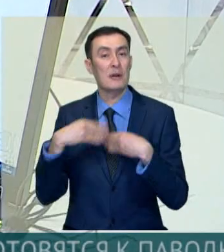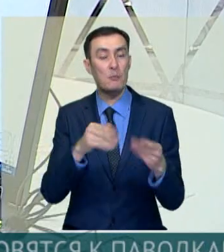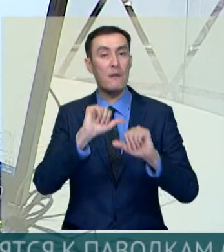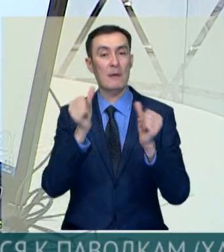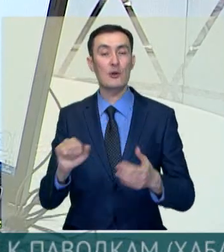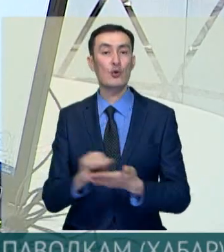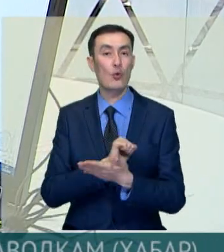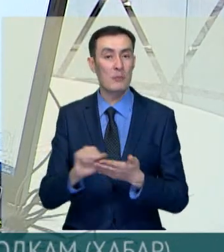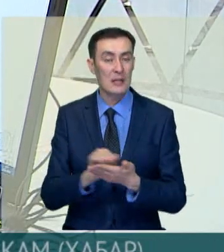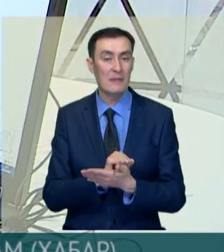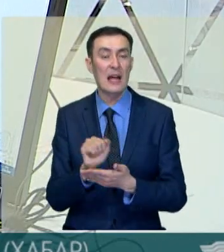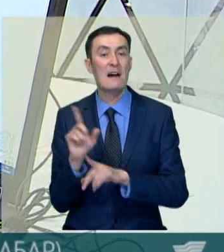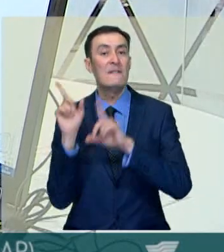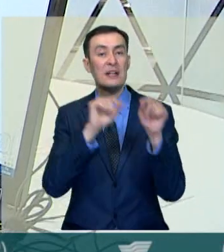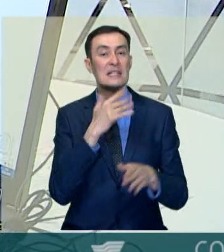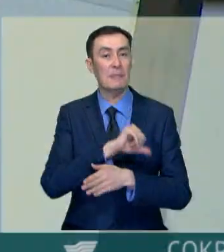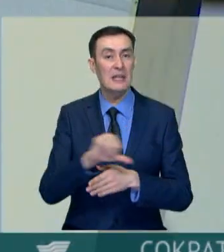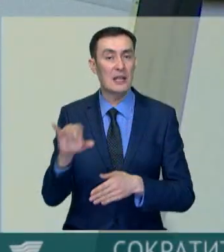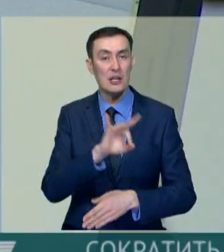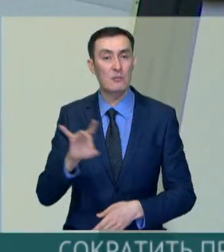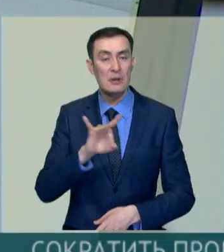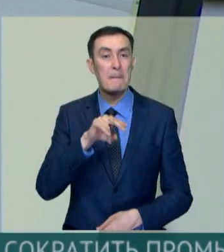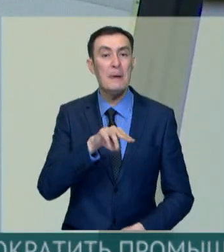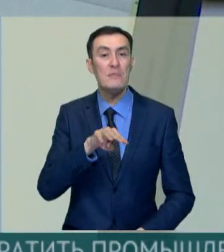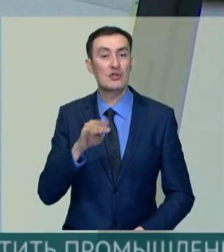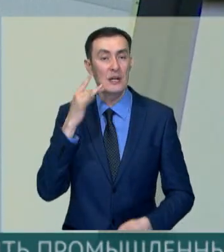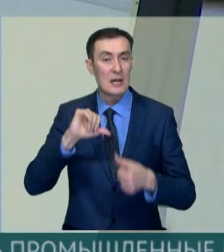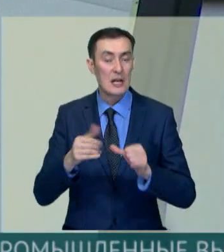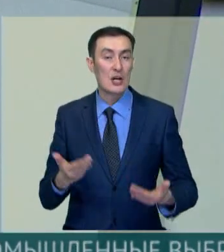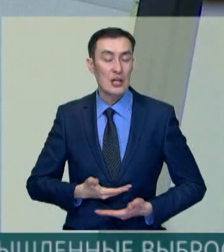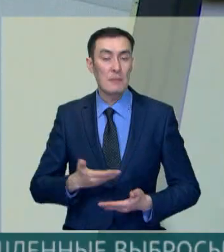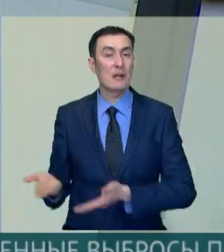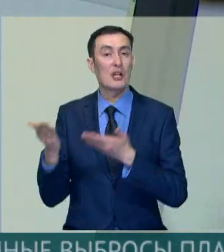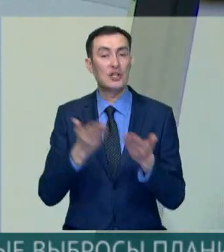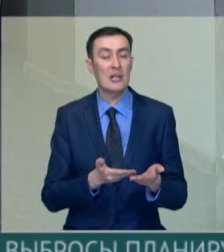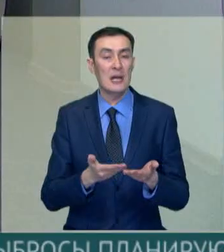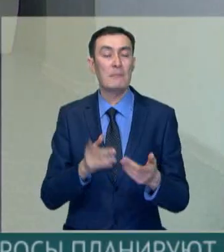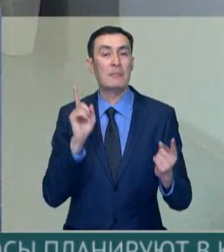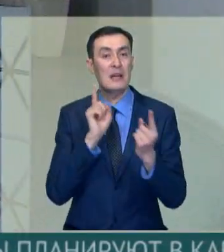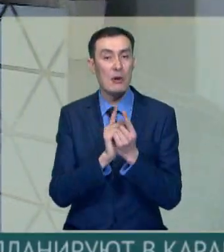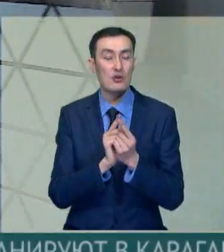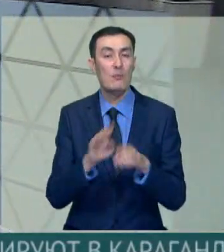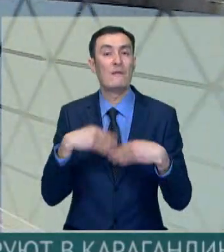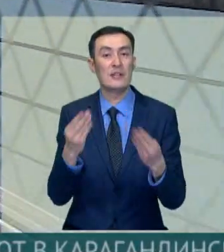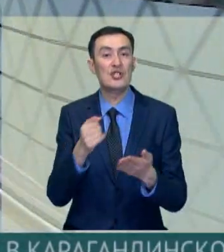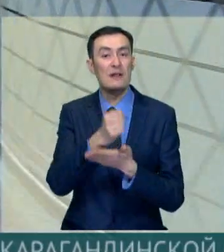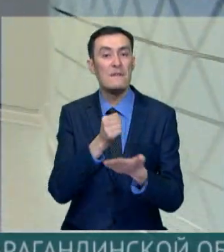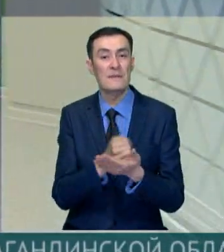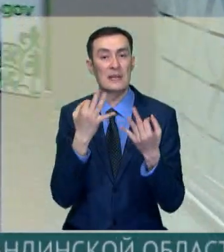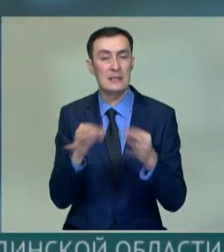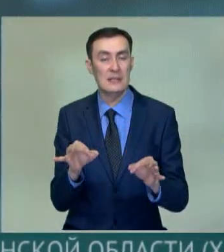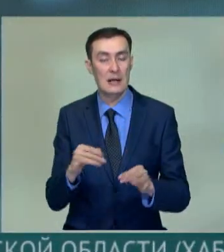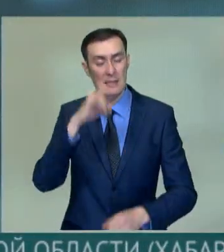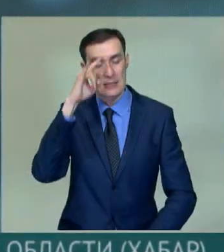оформлению документов для выезда за пределы республики на ПМЖ и согласованию приглашений принимающей стороны по выдаче виз Казахстана.